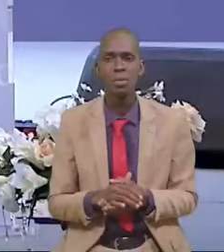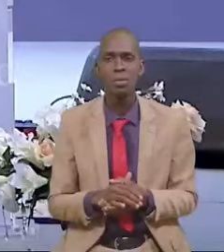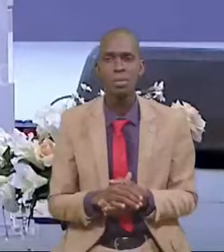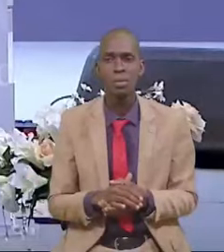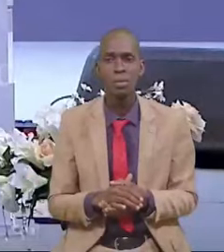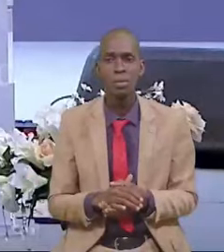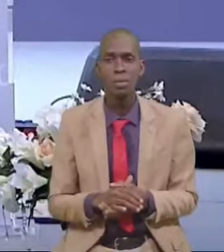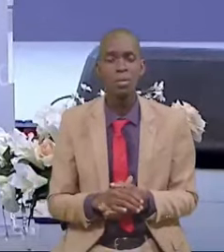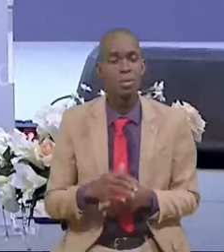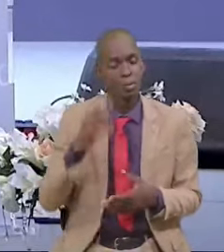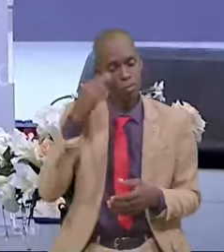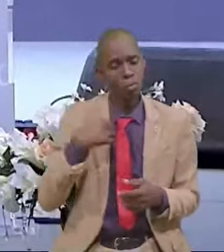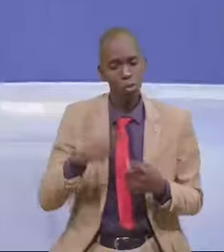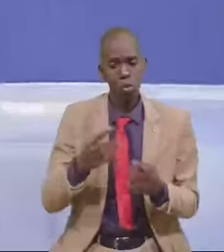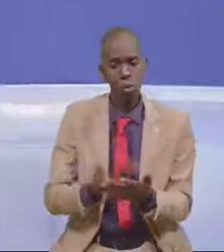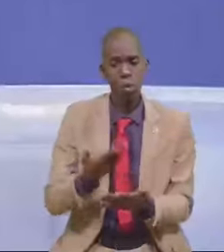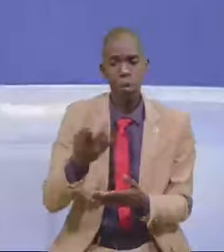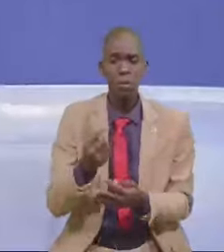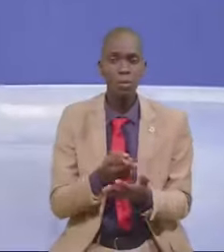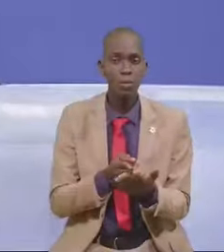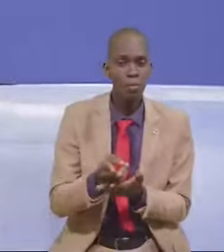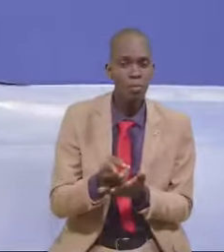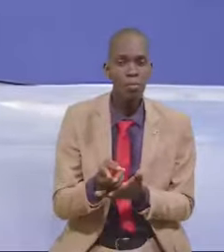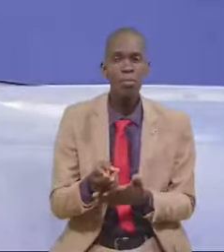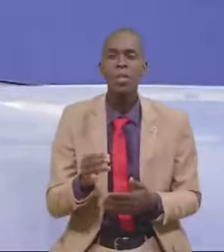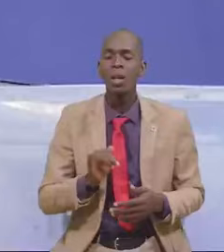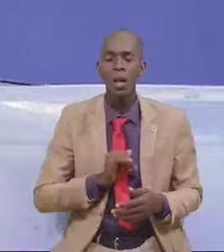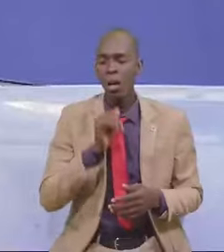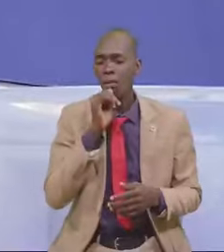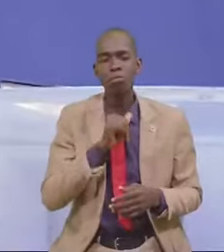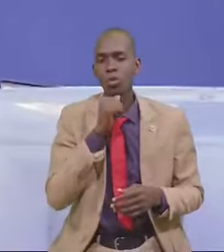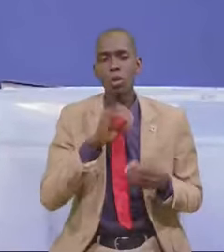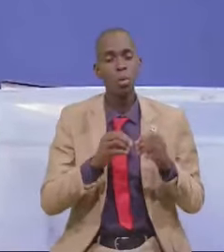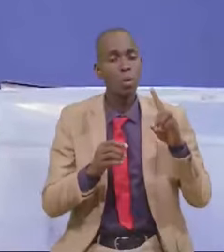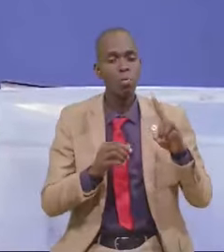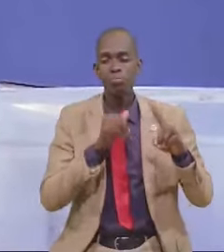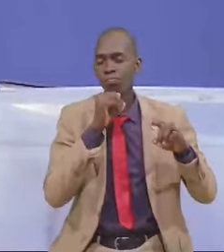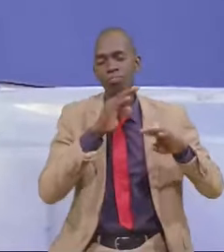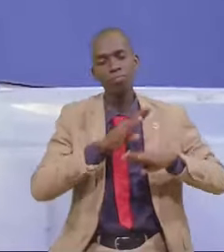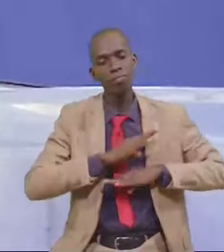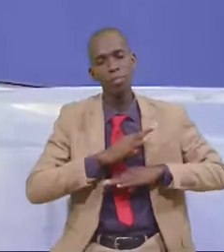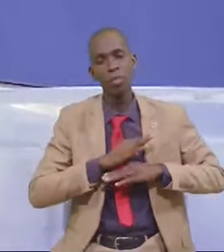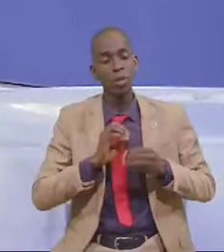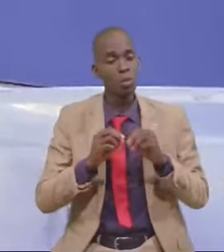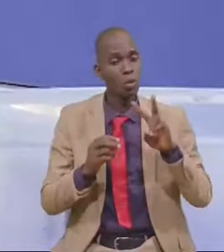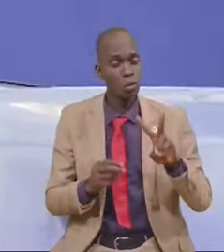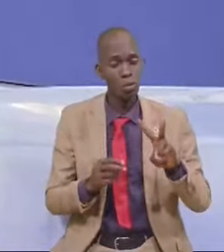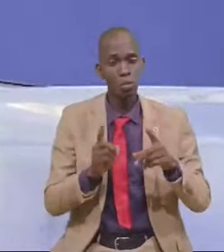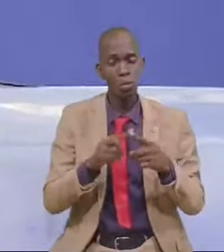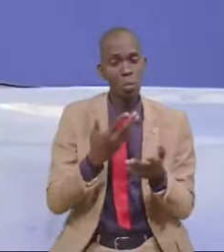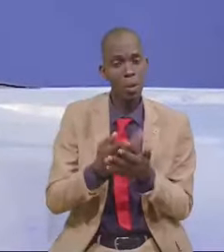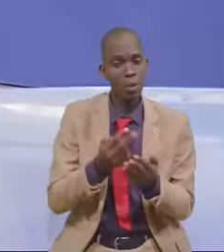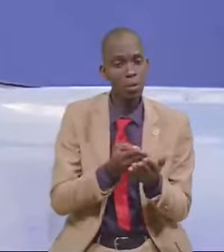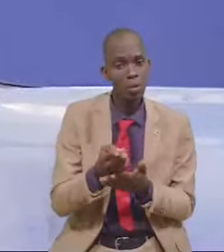vérité. J'ai l'insatisfaction. Pour acquérir la vérité, j'ai le